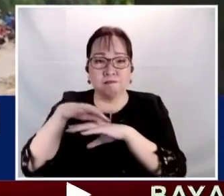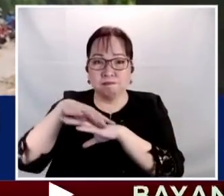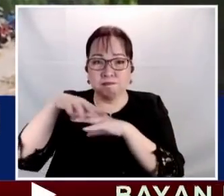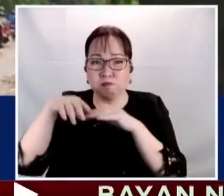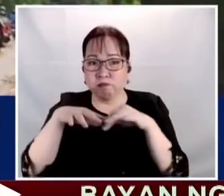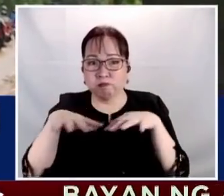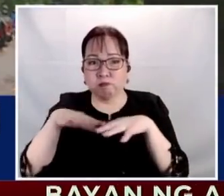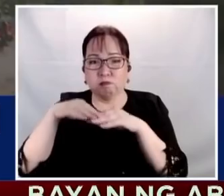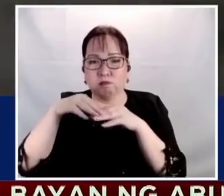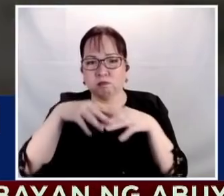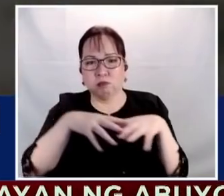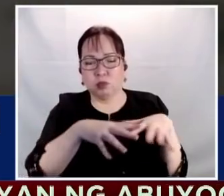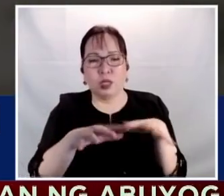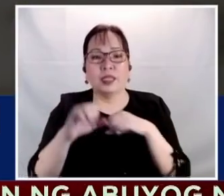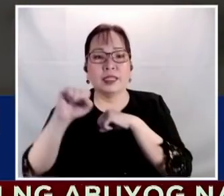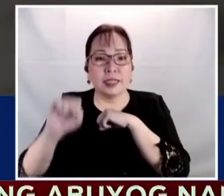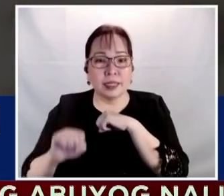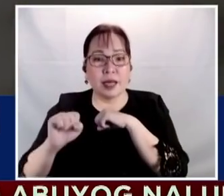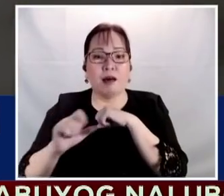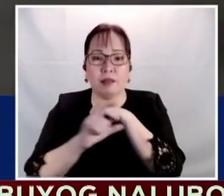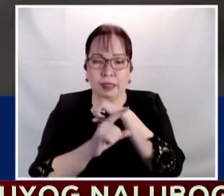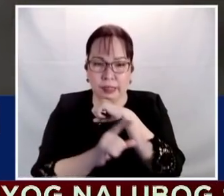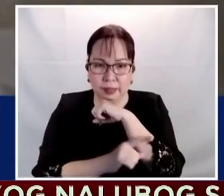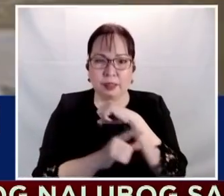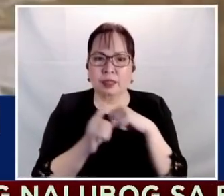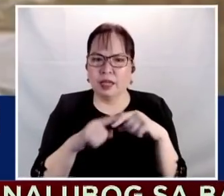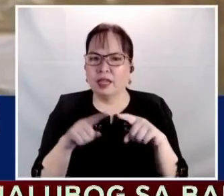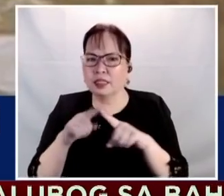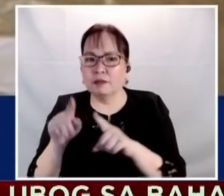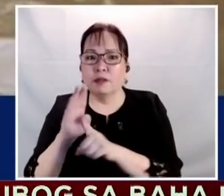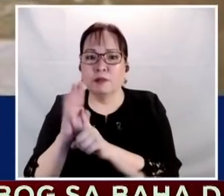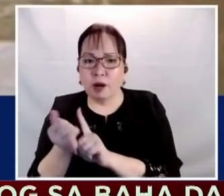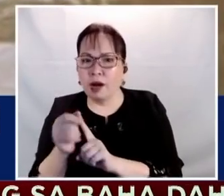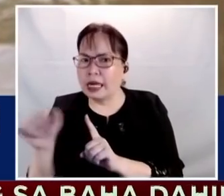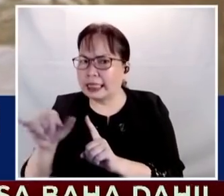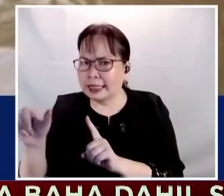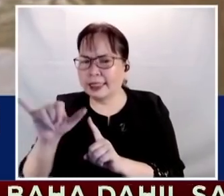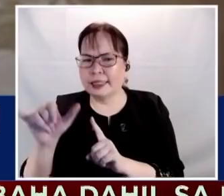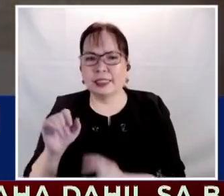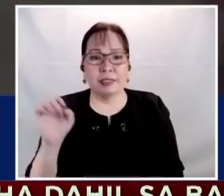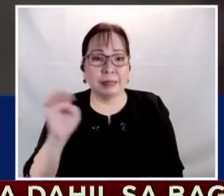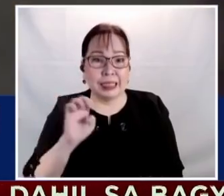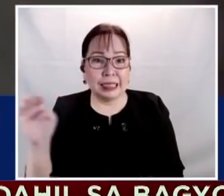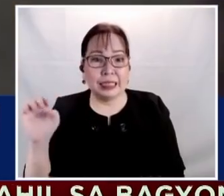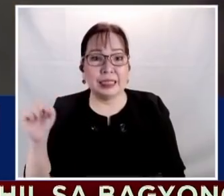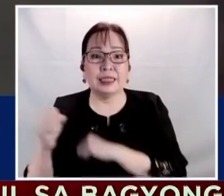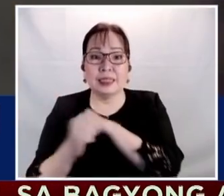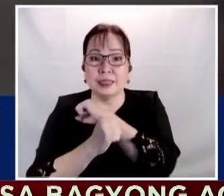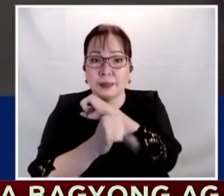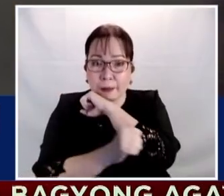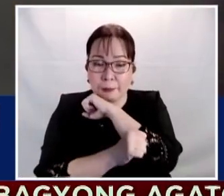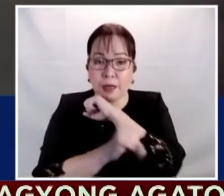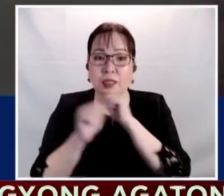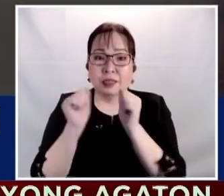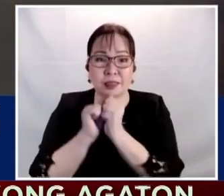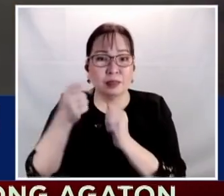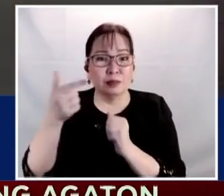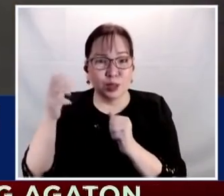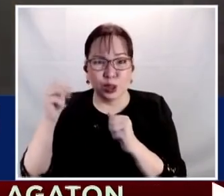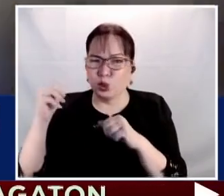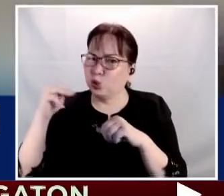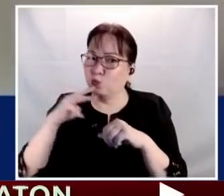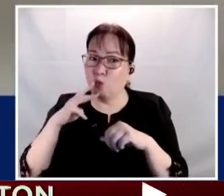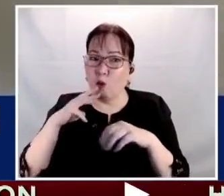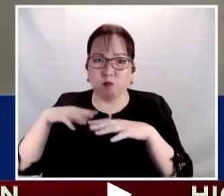Silago, Southern Leyte. Binahari ng ilang barangay sa Hipapad, Eastern Samar. Pati Municipal Gym, pinasok ng